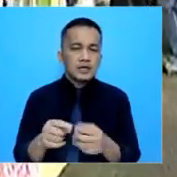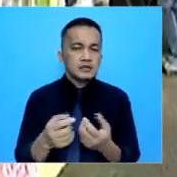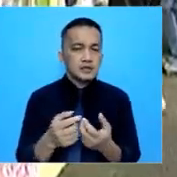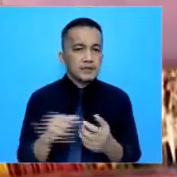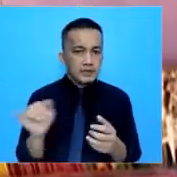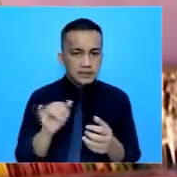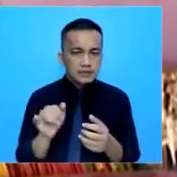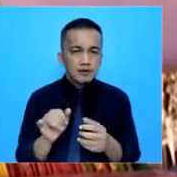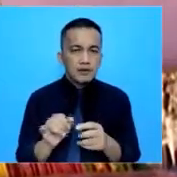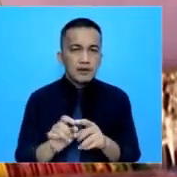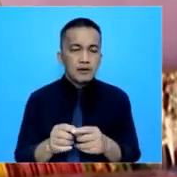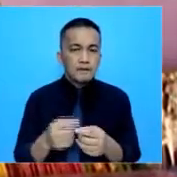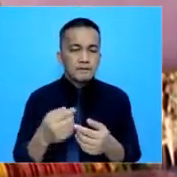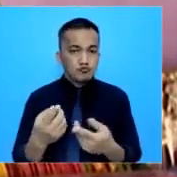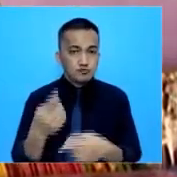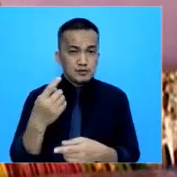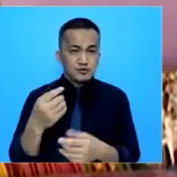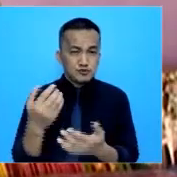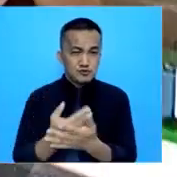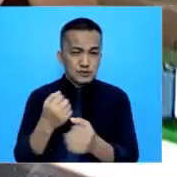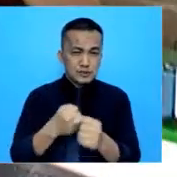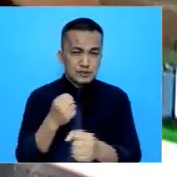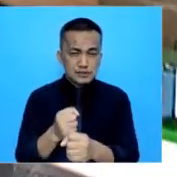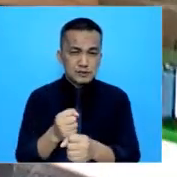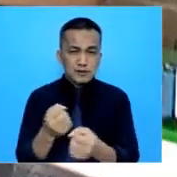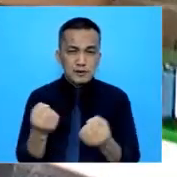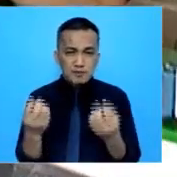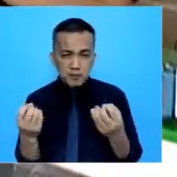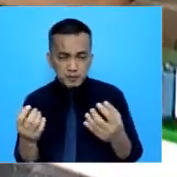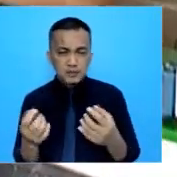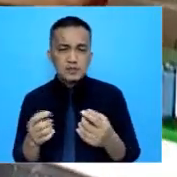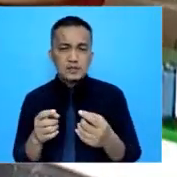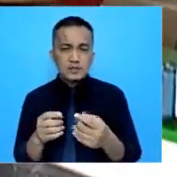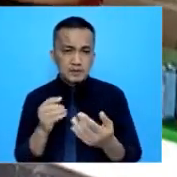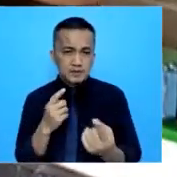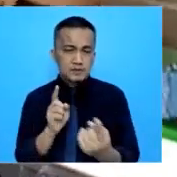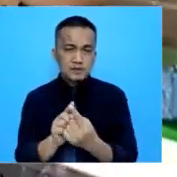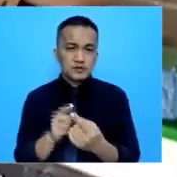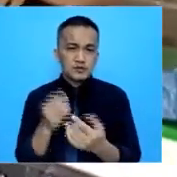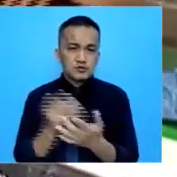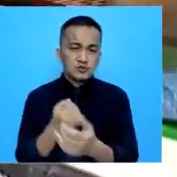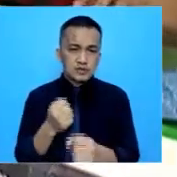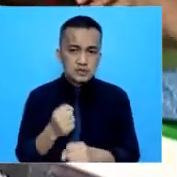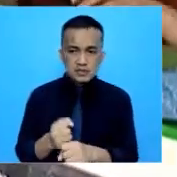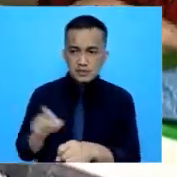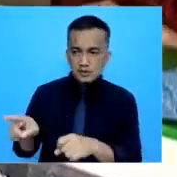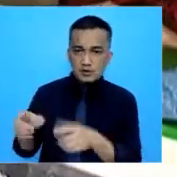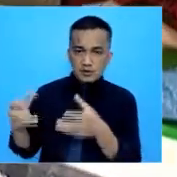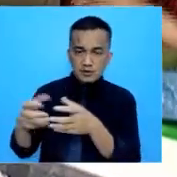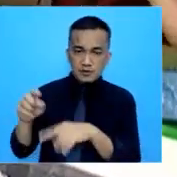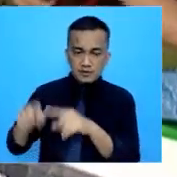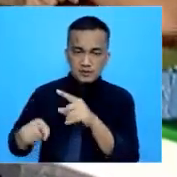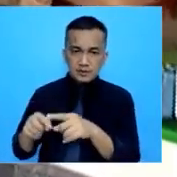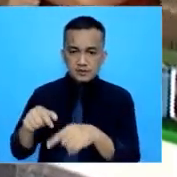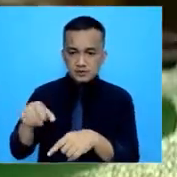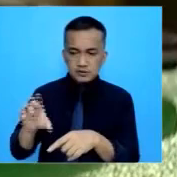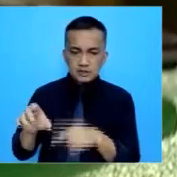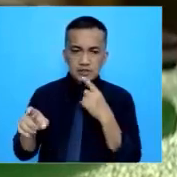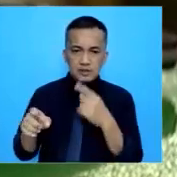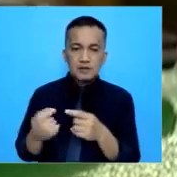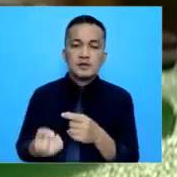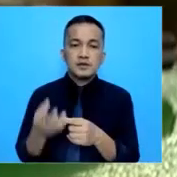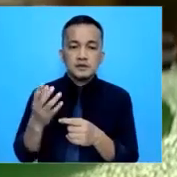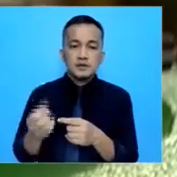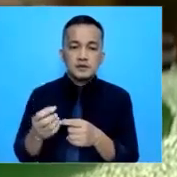at paputok sa pagsalubong sa bagong taon. Gaya ng magkakaibigang ito na taga Quezon City, ang halaga ng kanilang napamili, kasama na ang mga